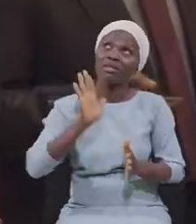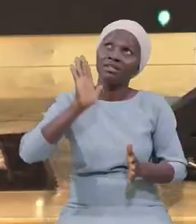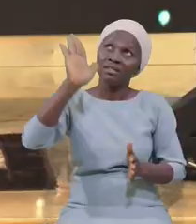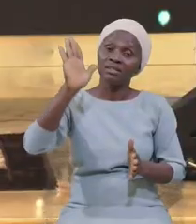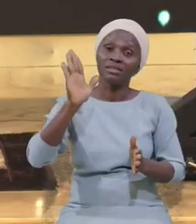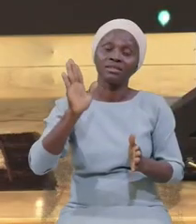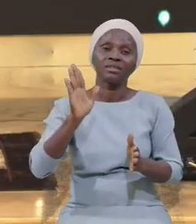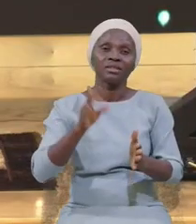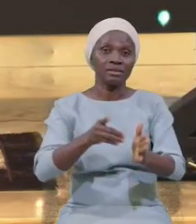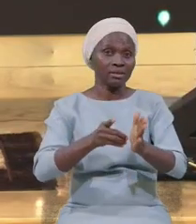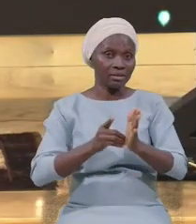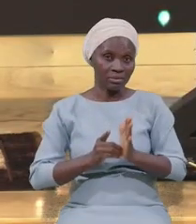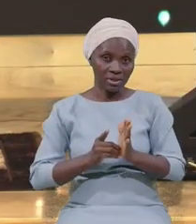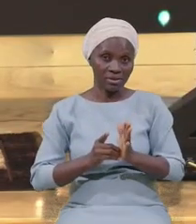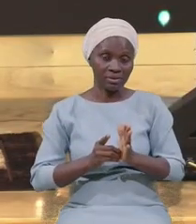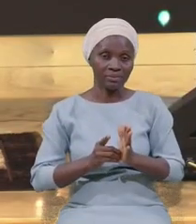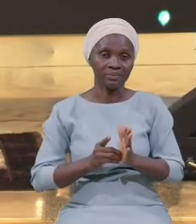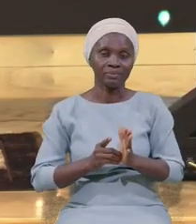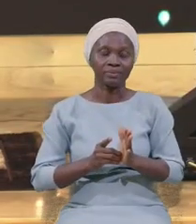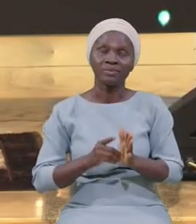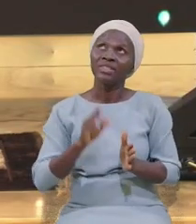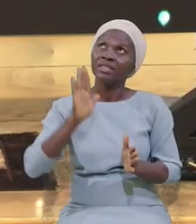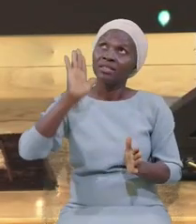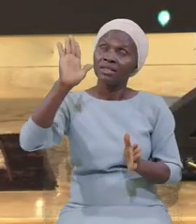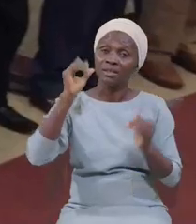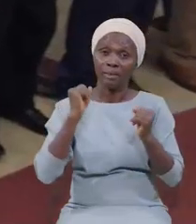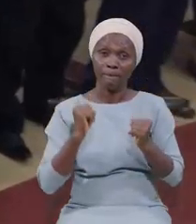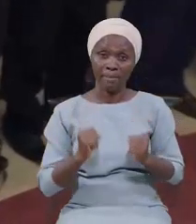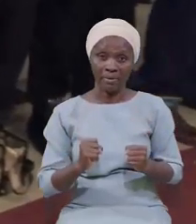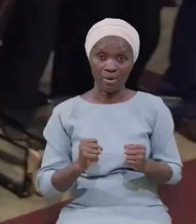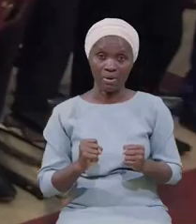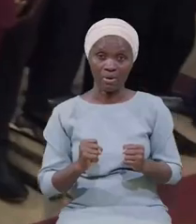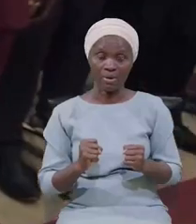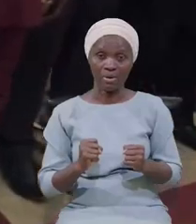son exigence, que sa puissance